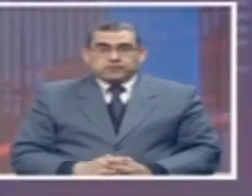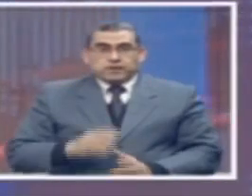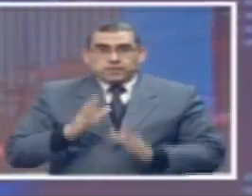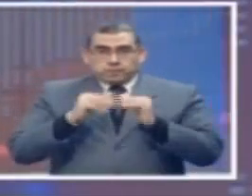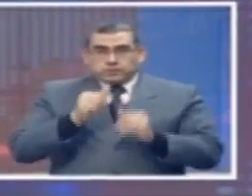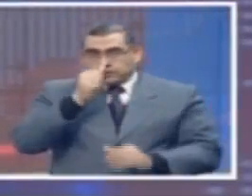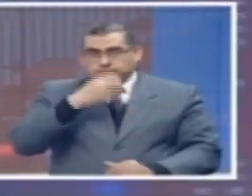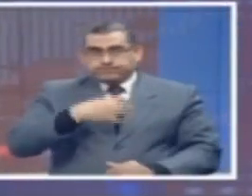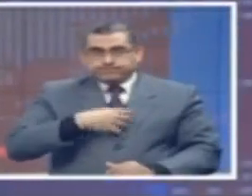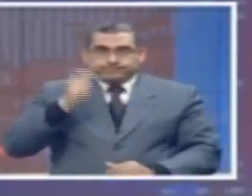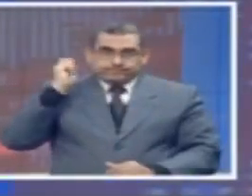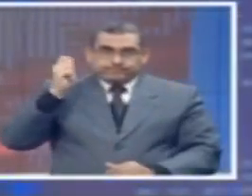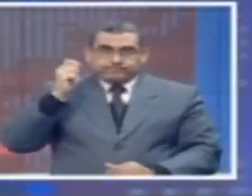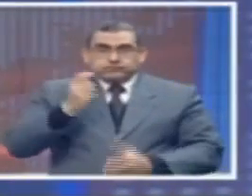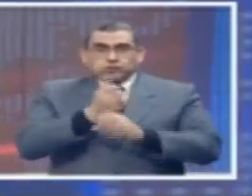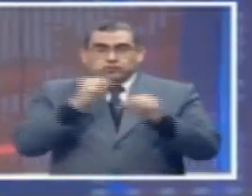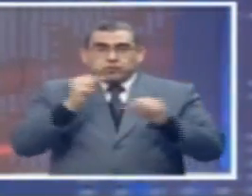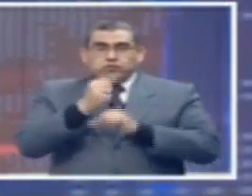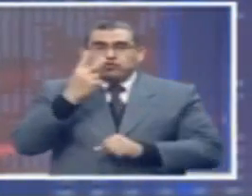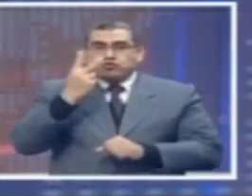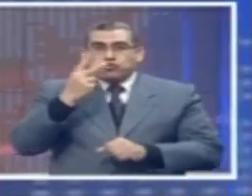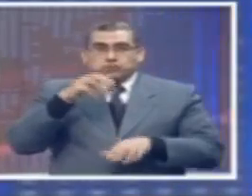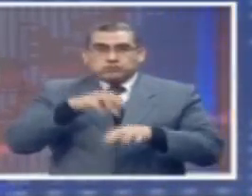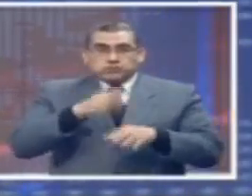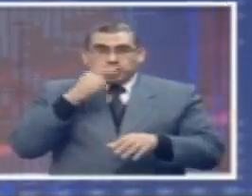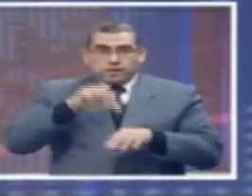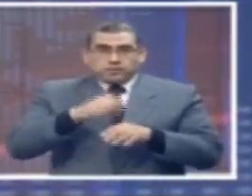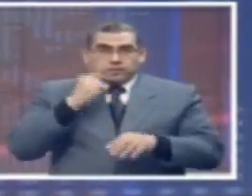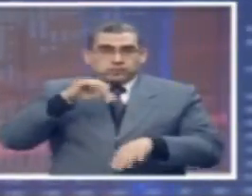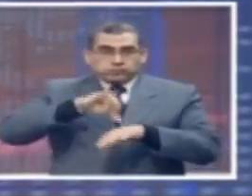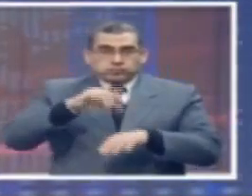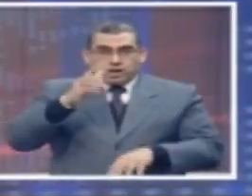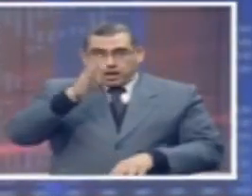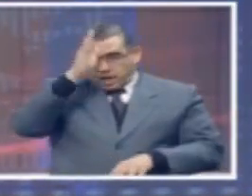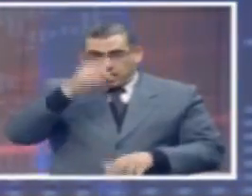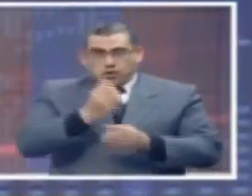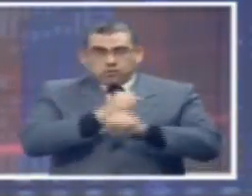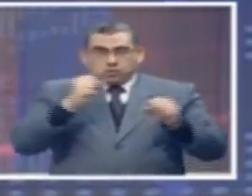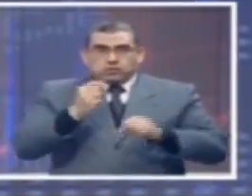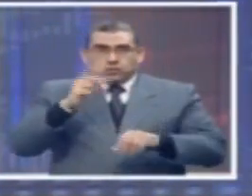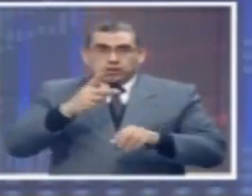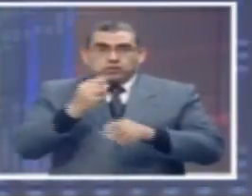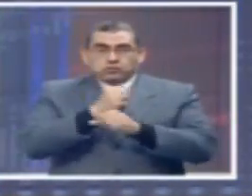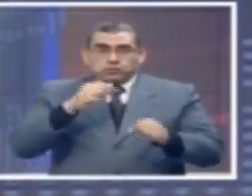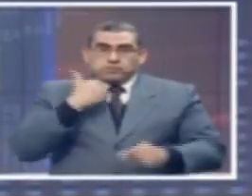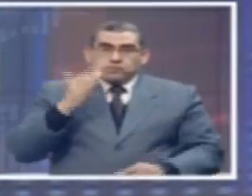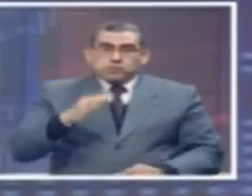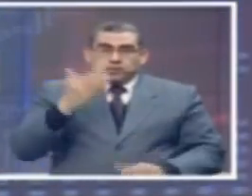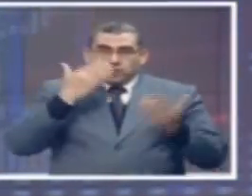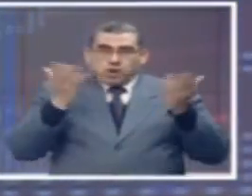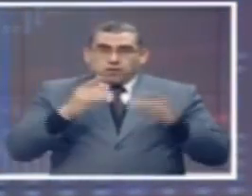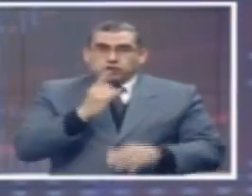أدانت مصر الهجومين الإرهابيين اللذين استهدفا العاصمة العراقية بغداد، مما أسفر عن وفاة